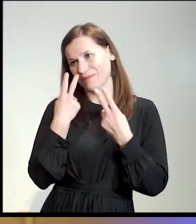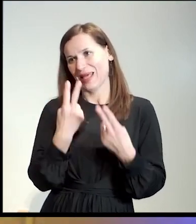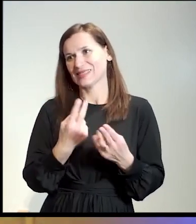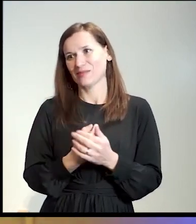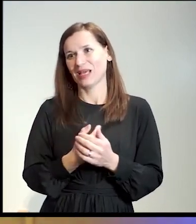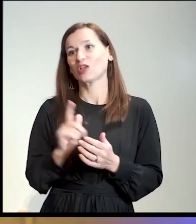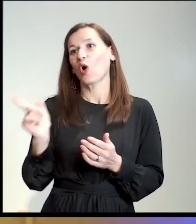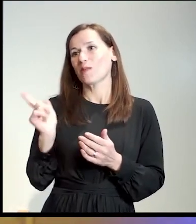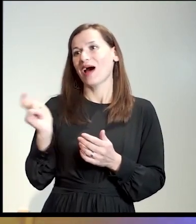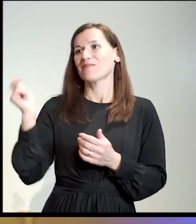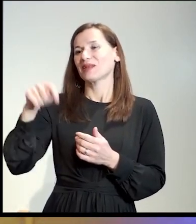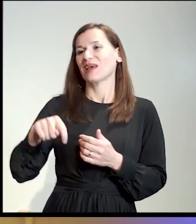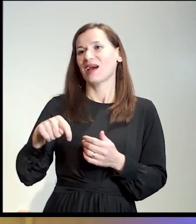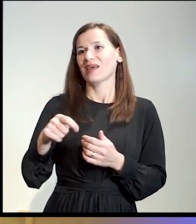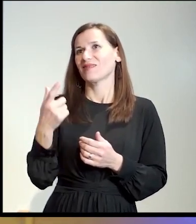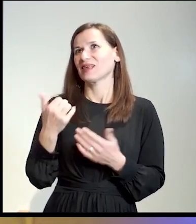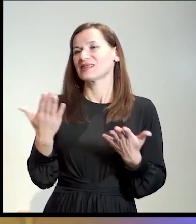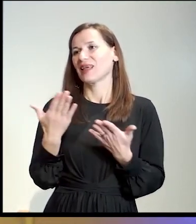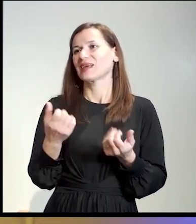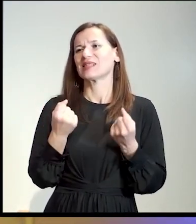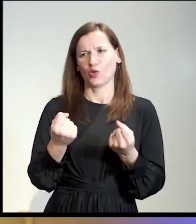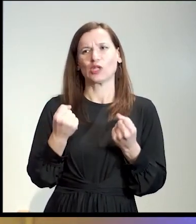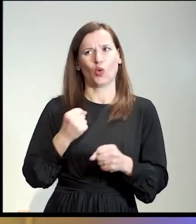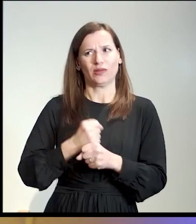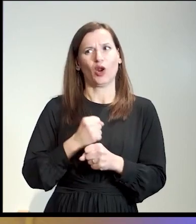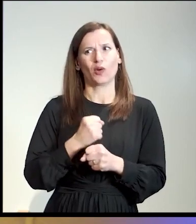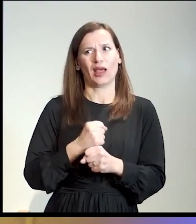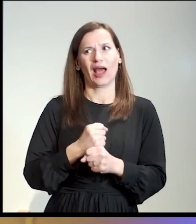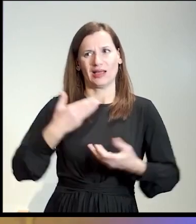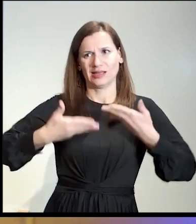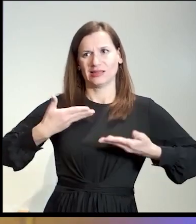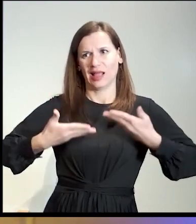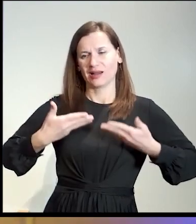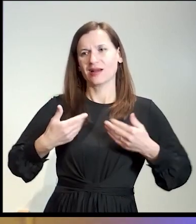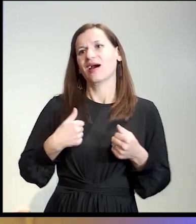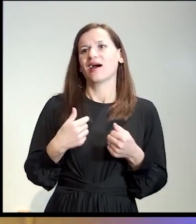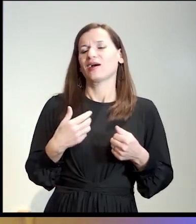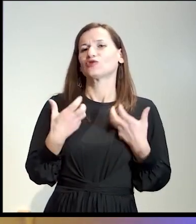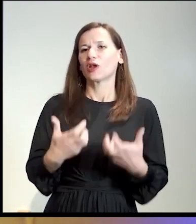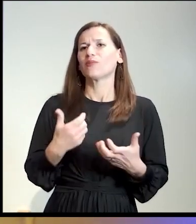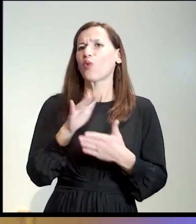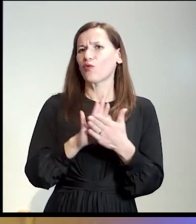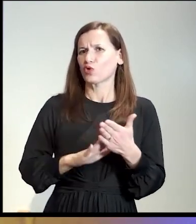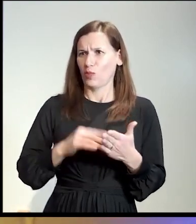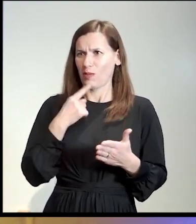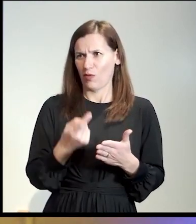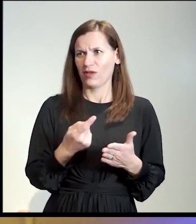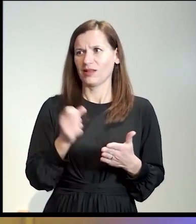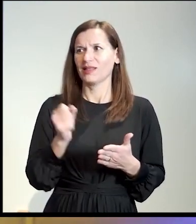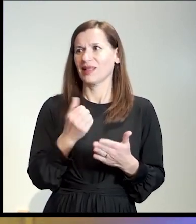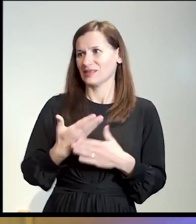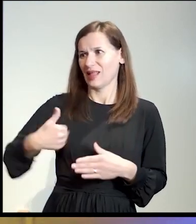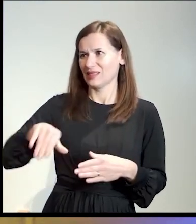oba prihajava z nekega zelo, zelo delovnega sestanka in rad bi uvodoma povedal, da za nas